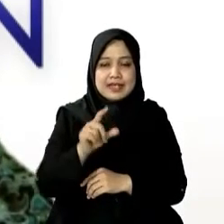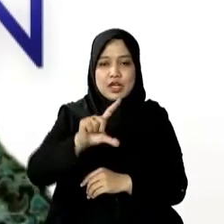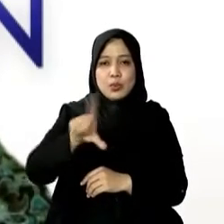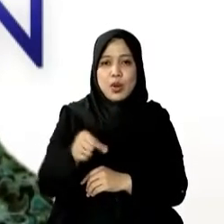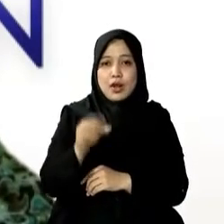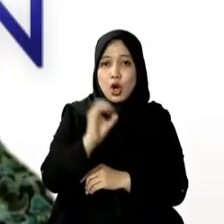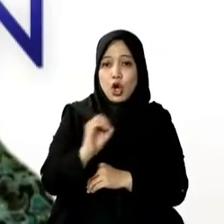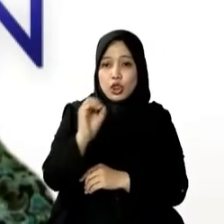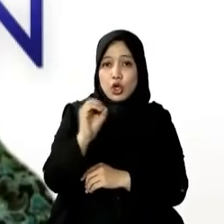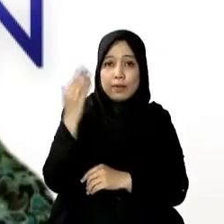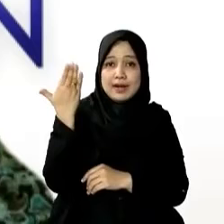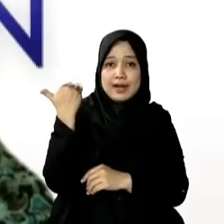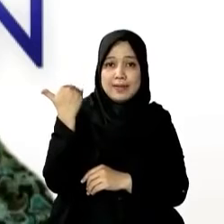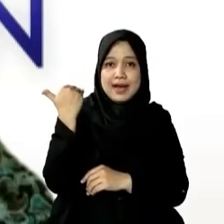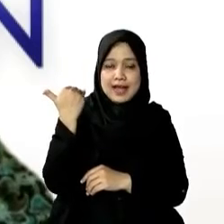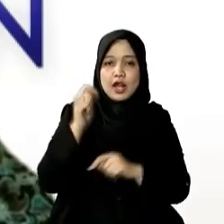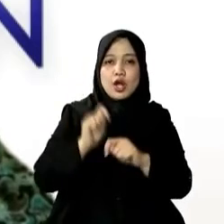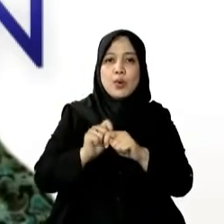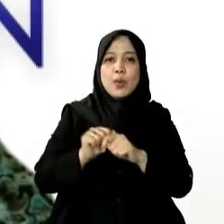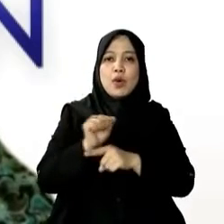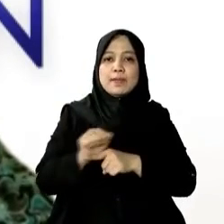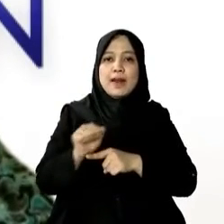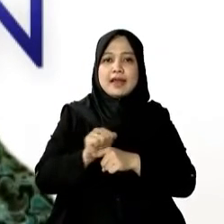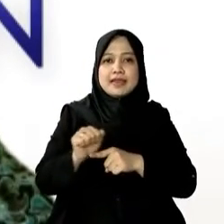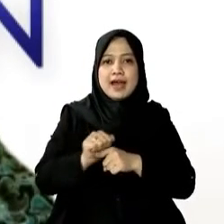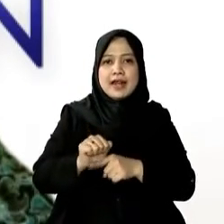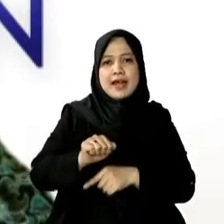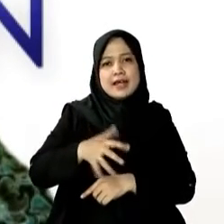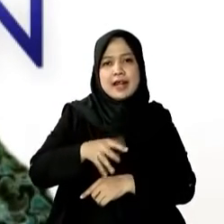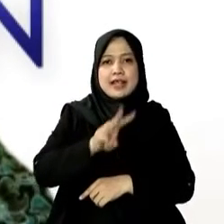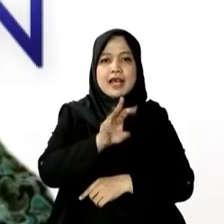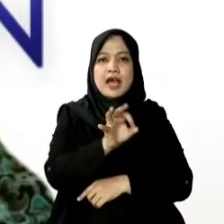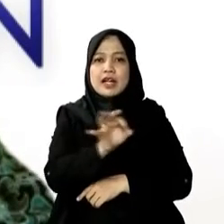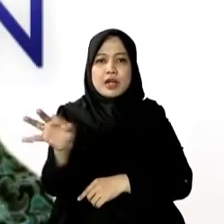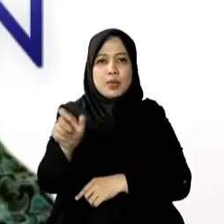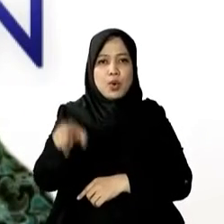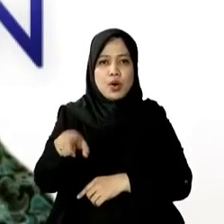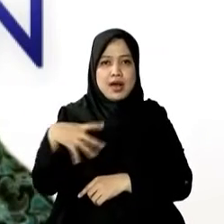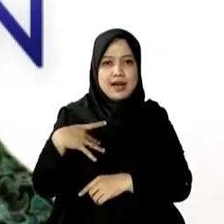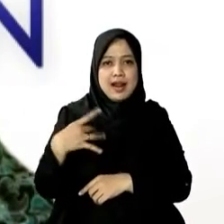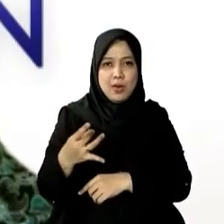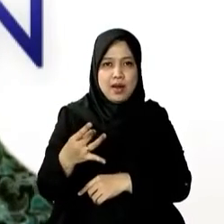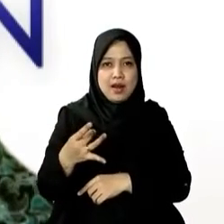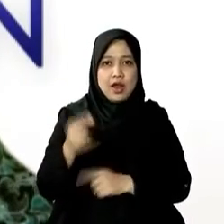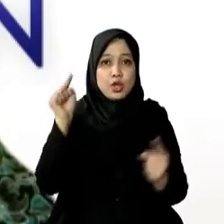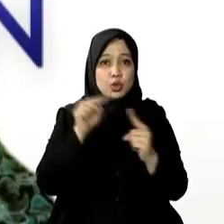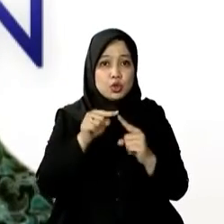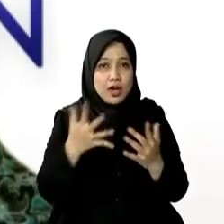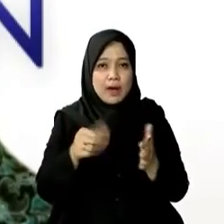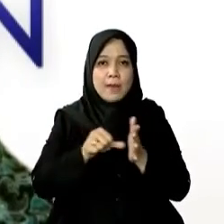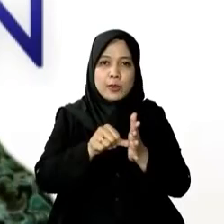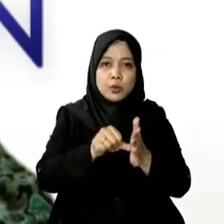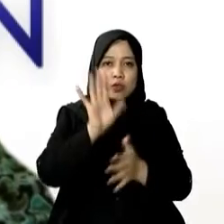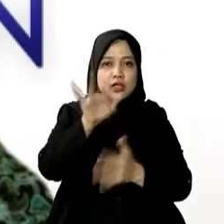Oktober kemarin mengadakan pelatihan untuk kurang lebih sekitar 3000 relawan untuk perubahan berlaku sehingga